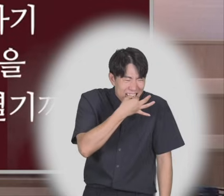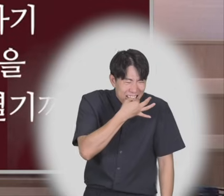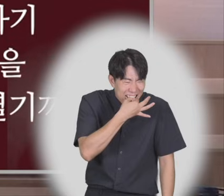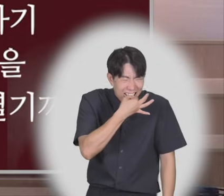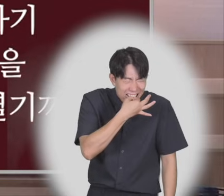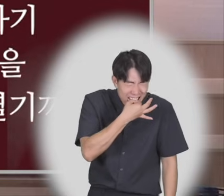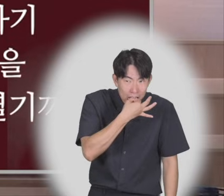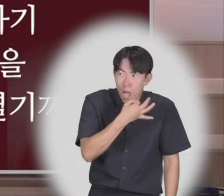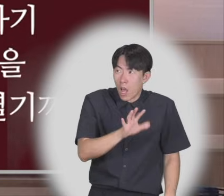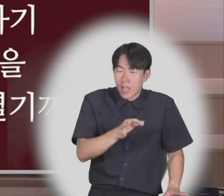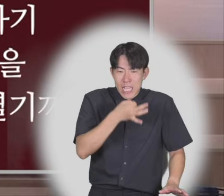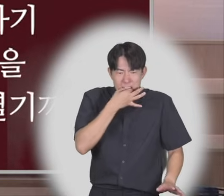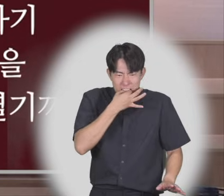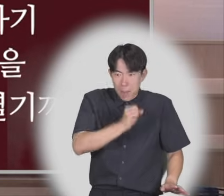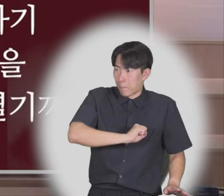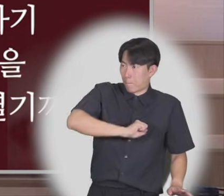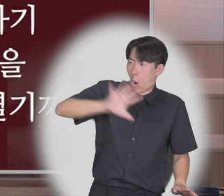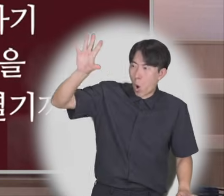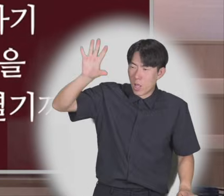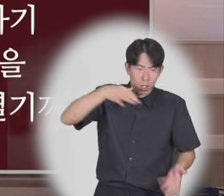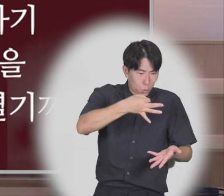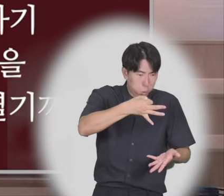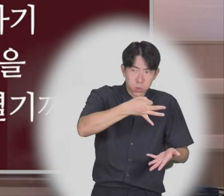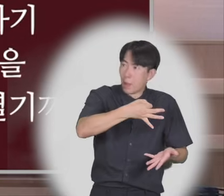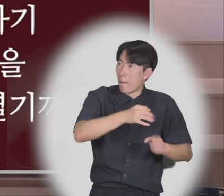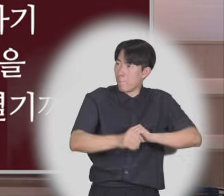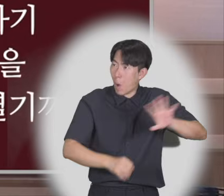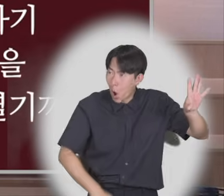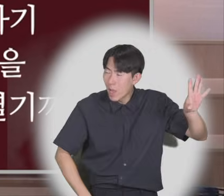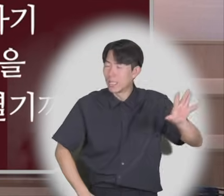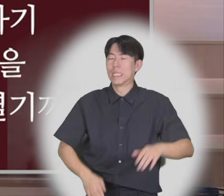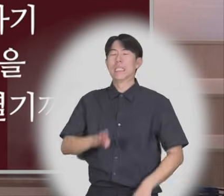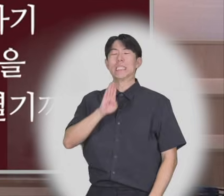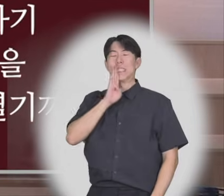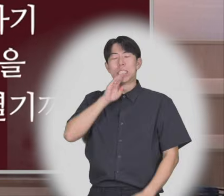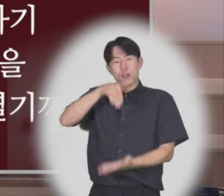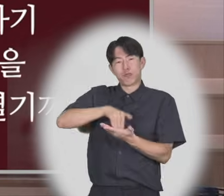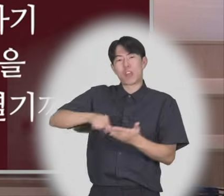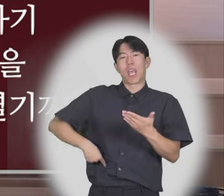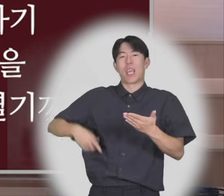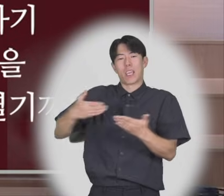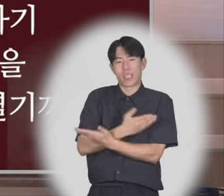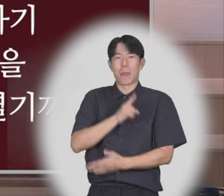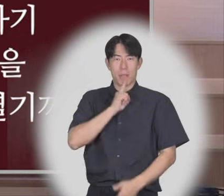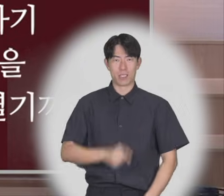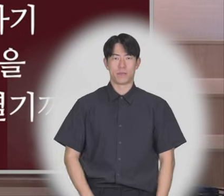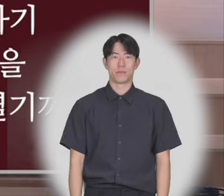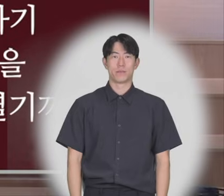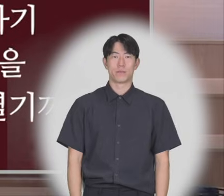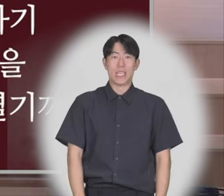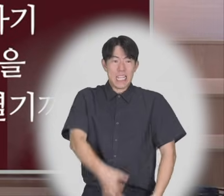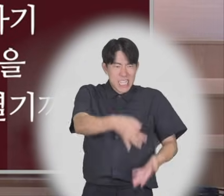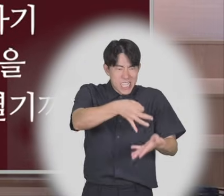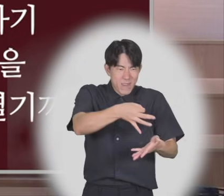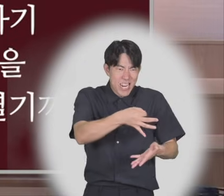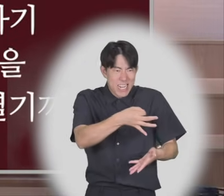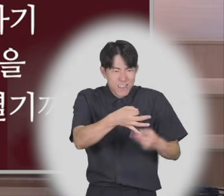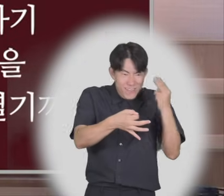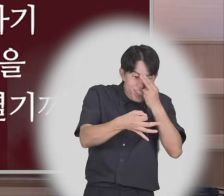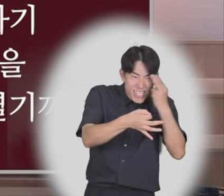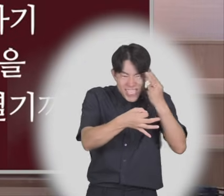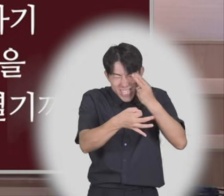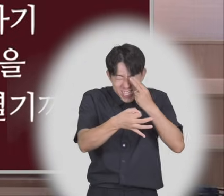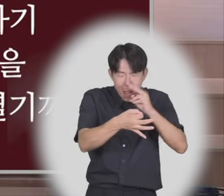벗어나야 진정으로 회개한 사람이라 그런 얘기입니다. 이 재물에 대한 욕심, 이것을 뽑아내야, 가시처럼